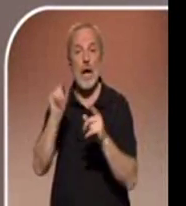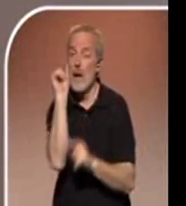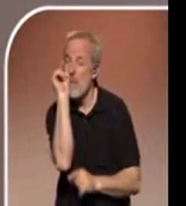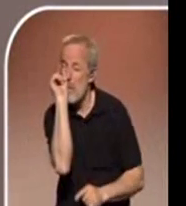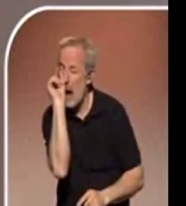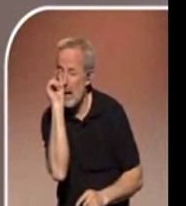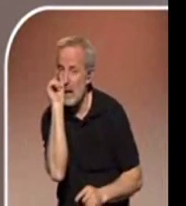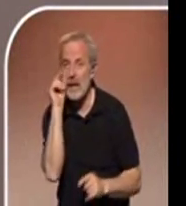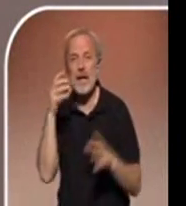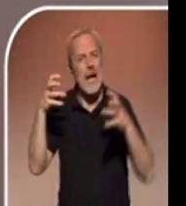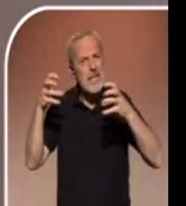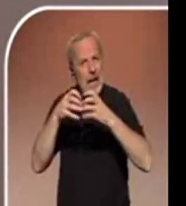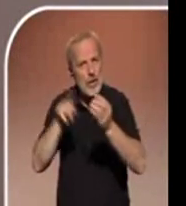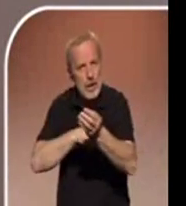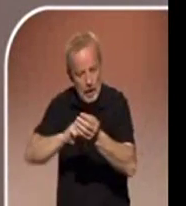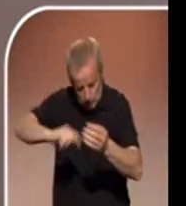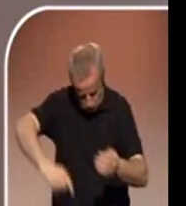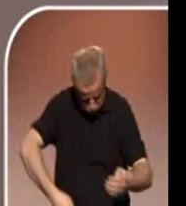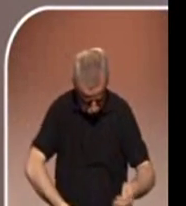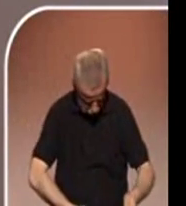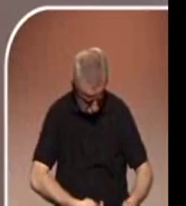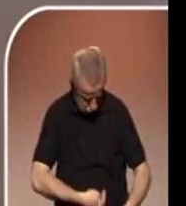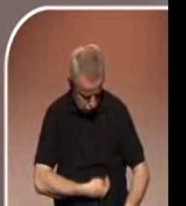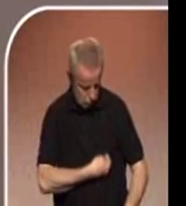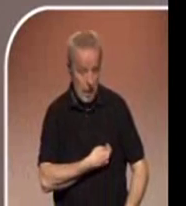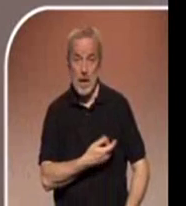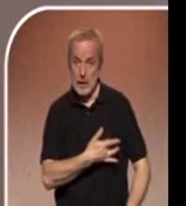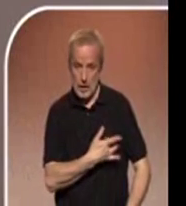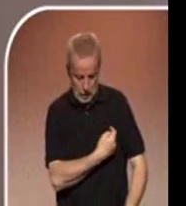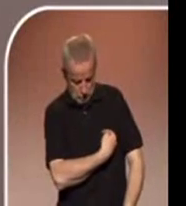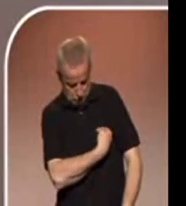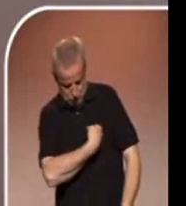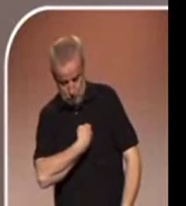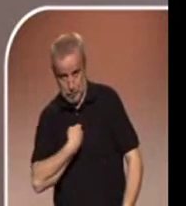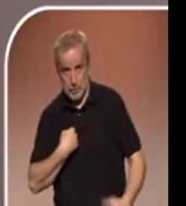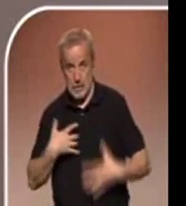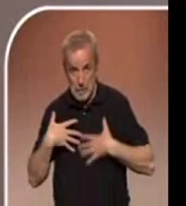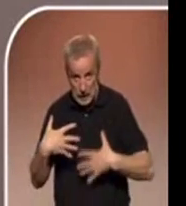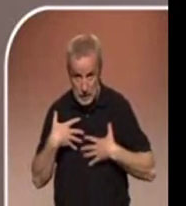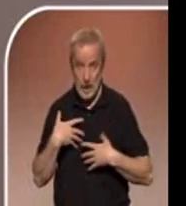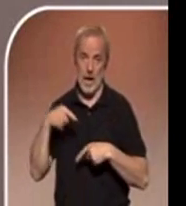i celá ta krevní sraženina se odrolí a vmetne se tedy do plicního oběhu.